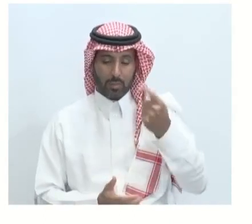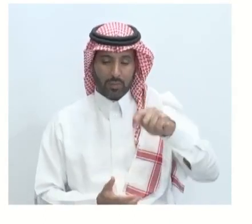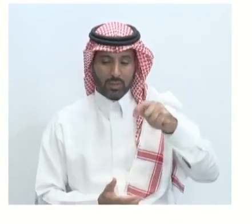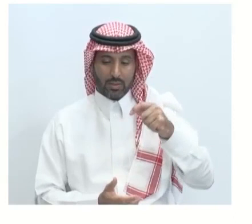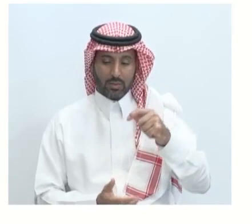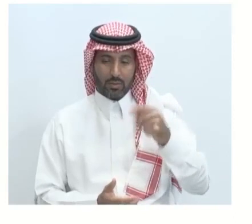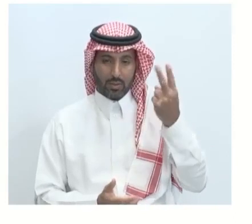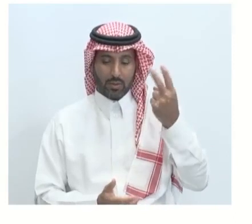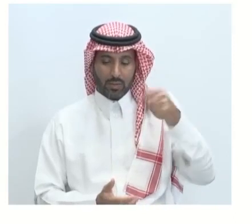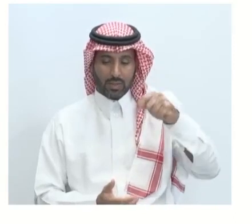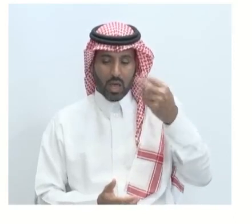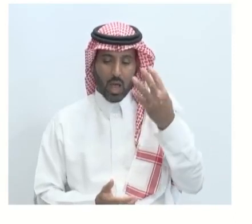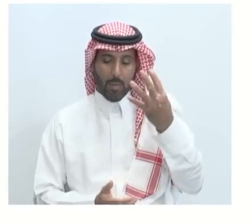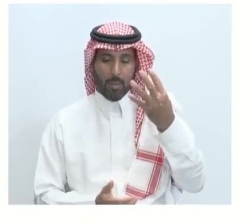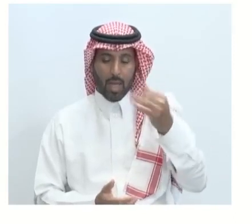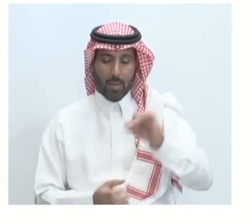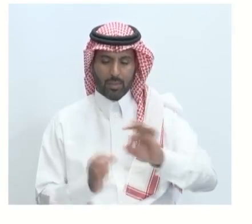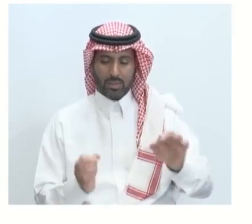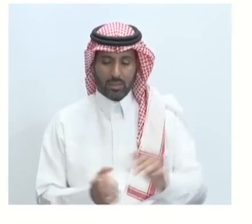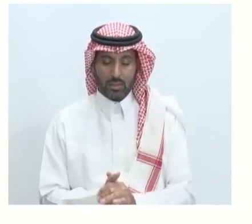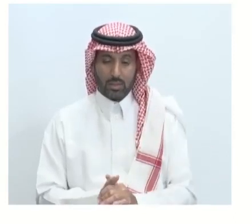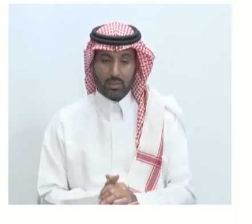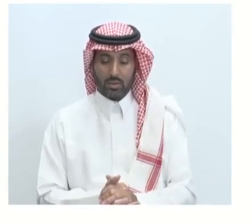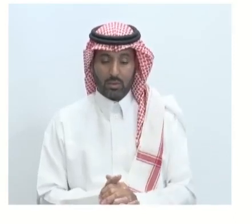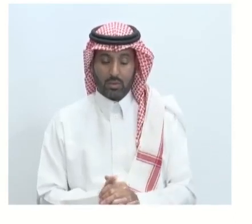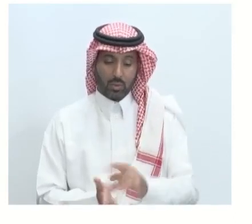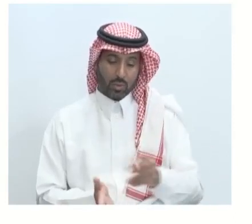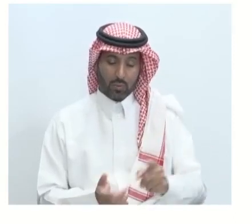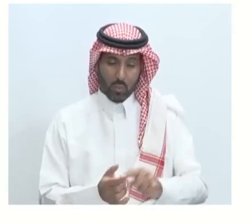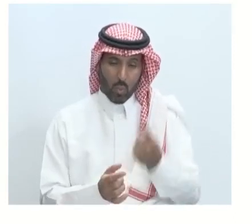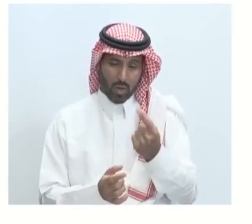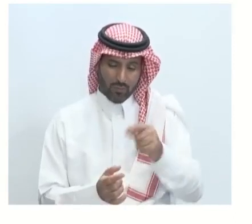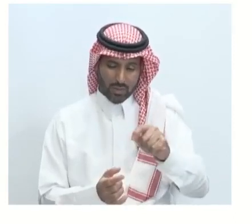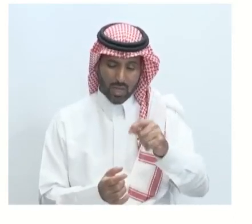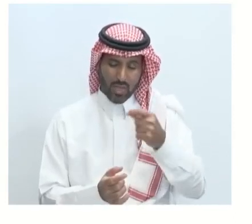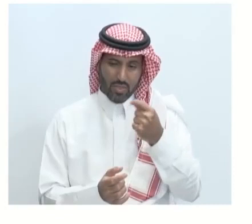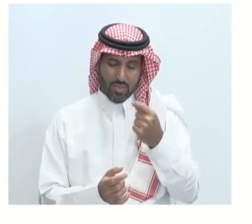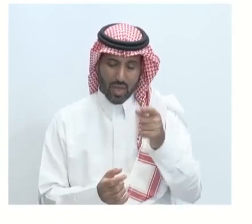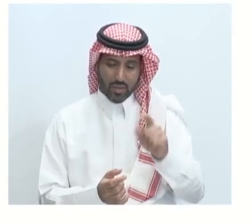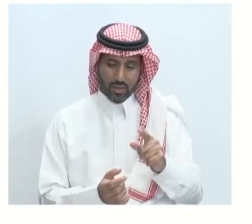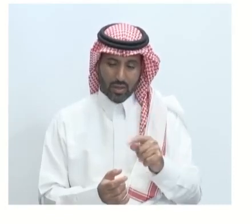ا 4 مترر وقدره وقدره تفريقه واح من ثانيه